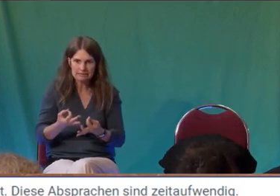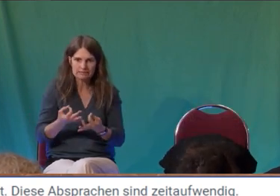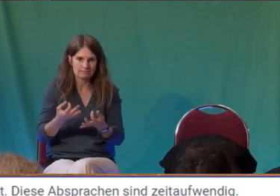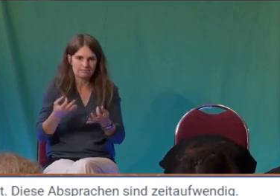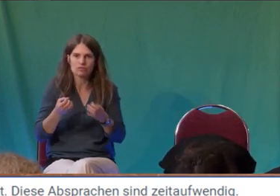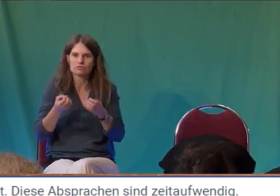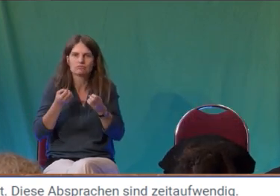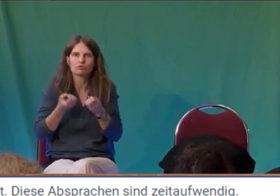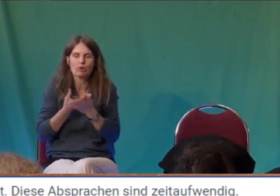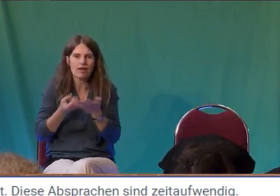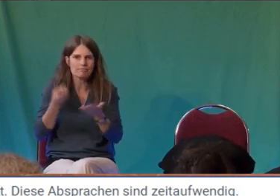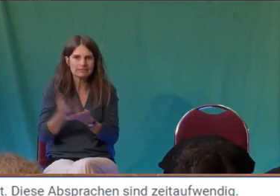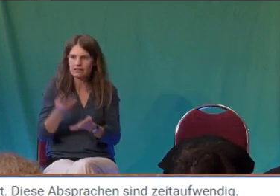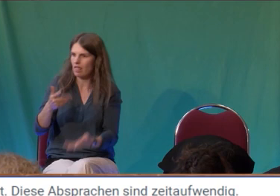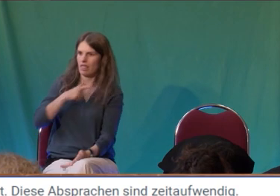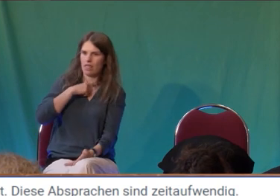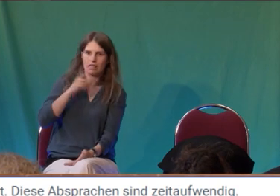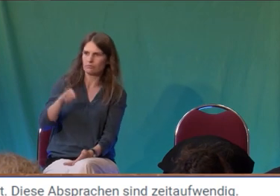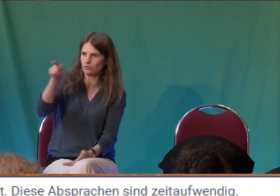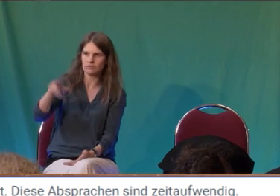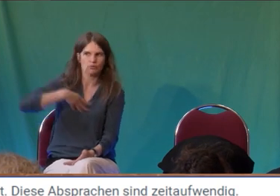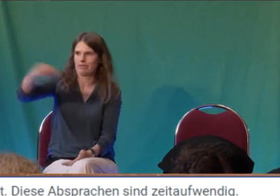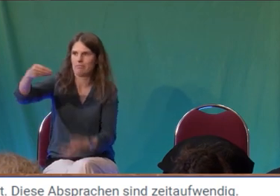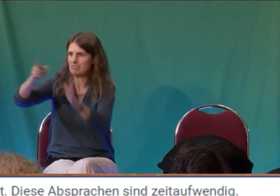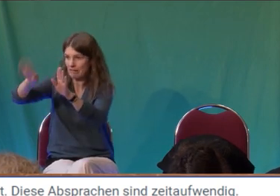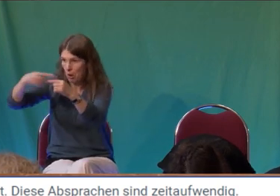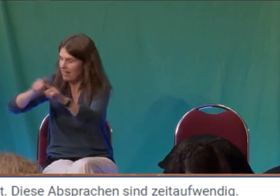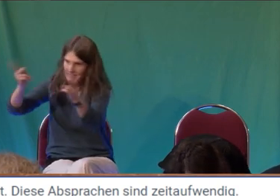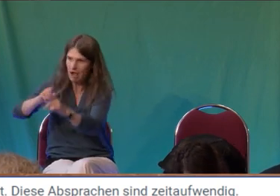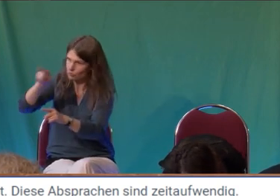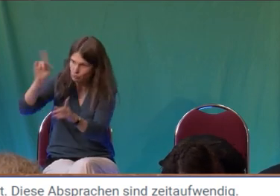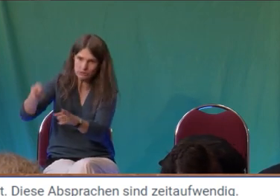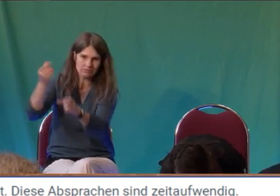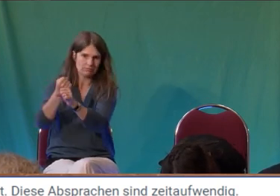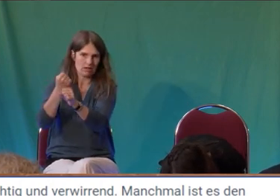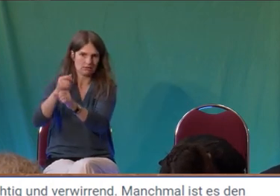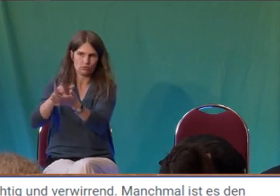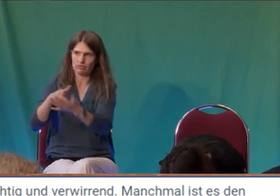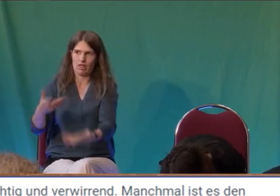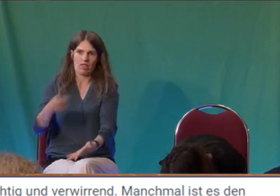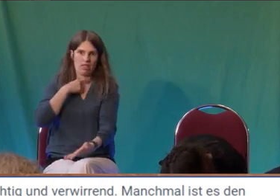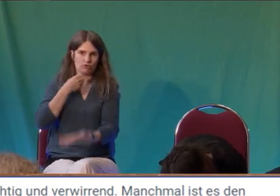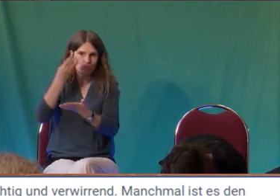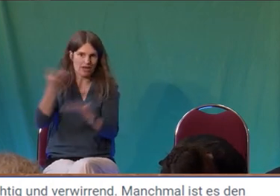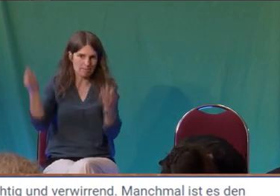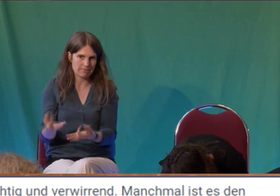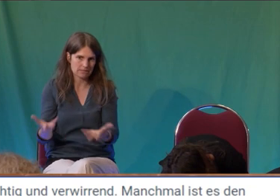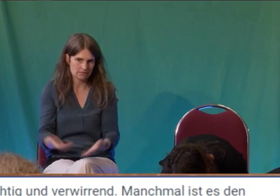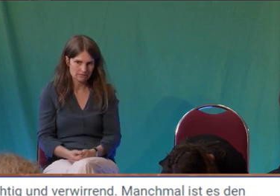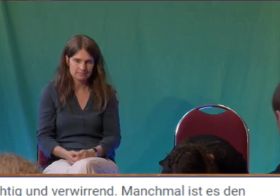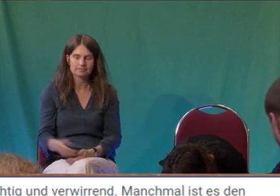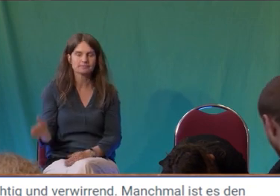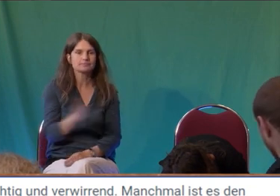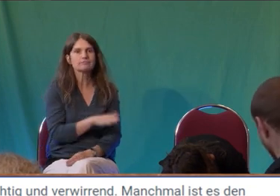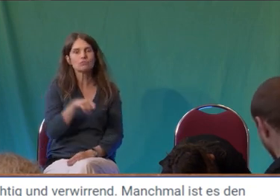auch wenn sie eigentlich für das Thema nicht zuständig ist das kann ja auch passieren genau dann haben wir uns noch dazu ausgetauscht dass man ja